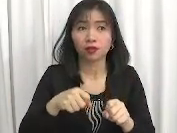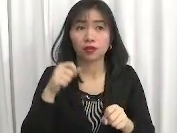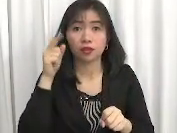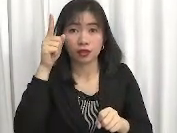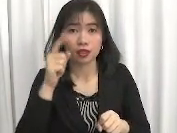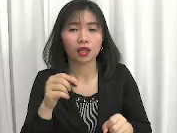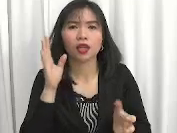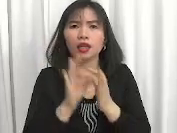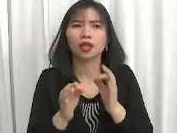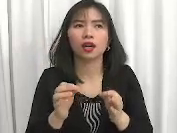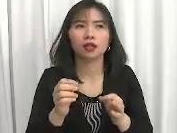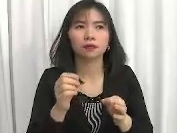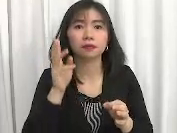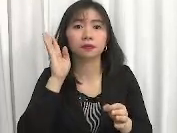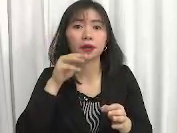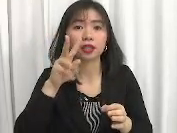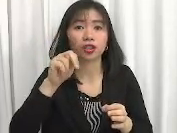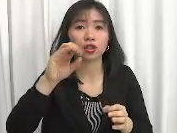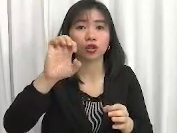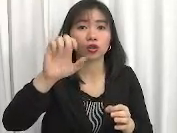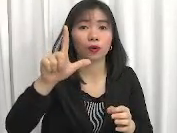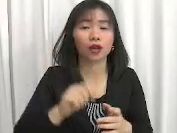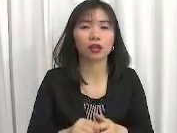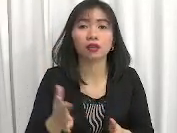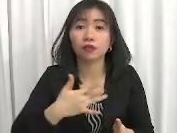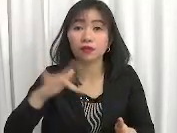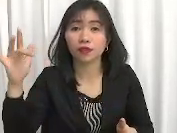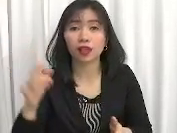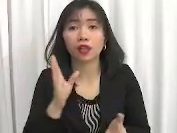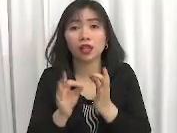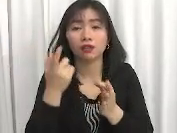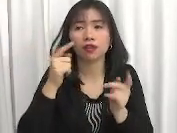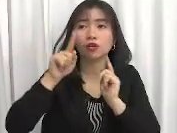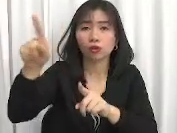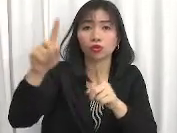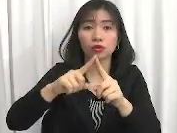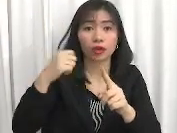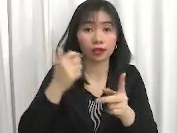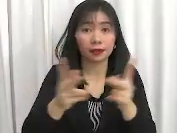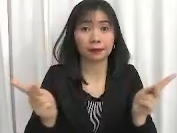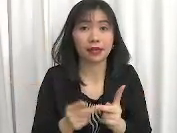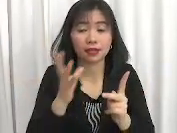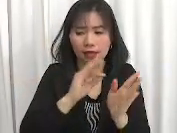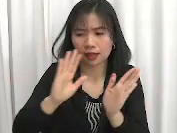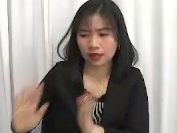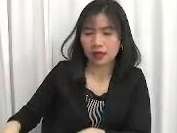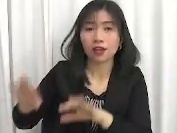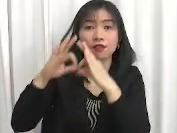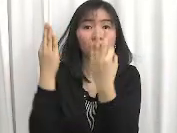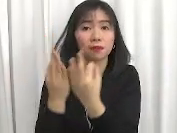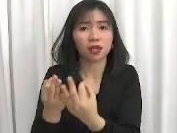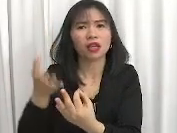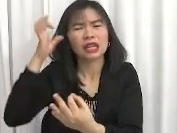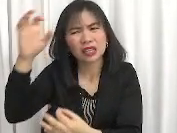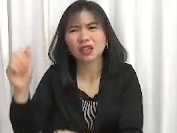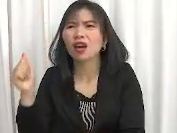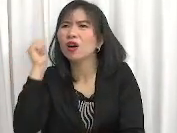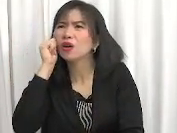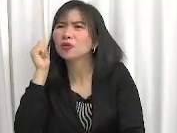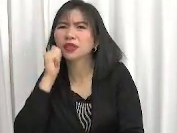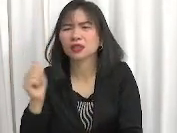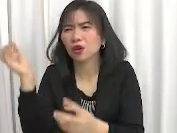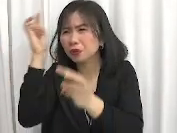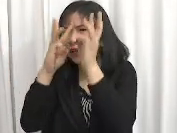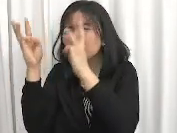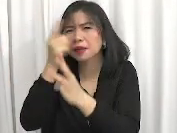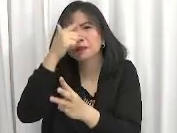pa, yeah, at pag nadistino ka sa ibang lugar, iniwan mo si Ma'am Cynthia at yung iyong mga anak, nag-aalala ka kasi